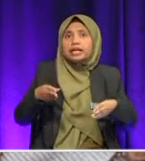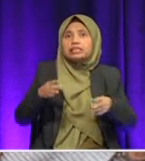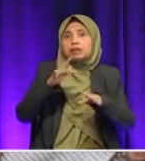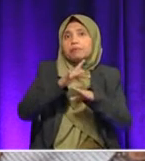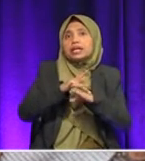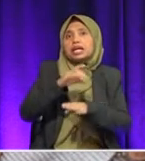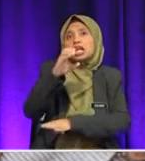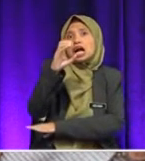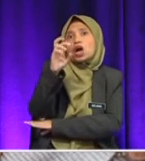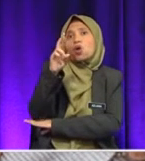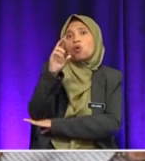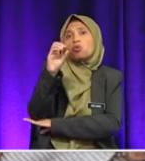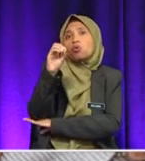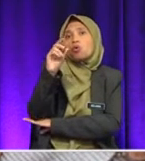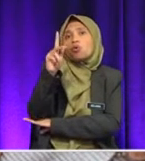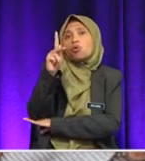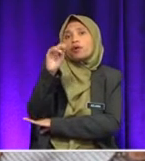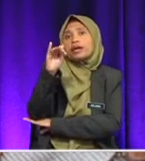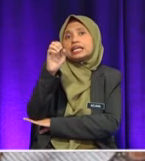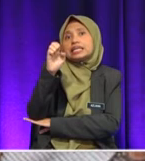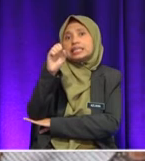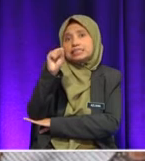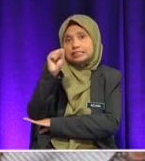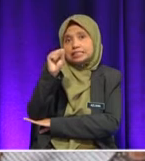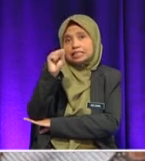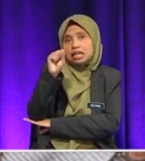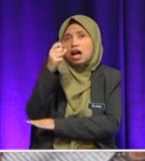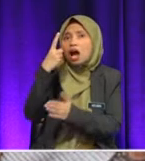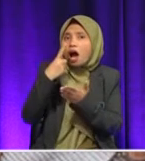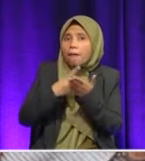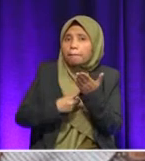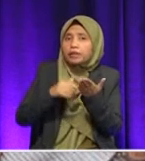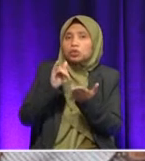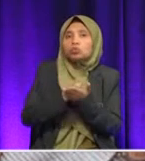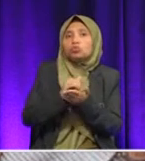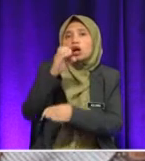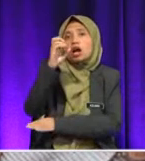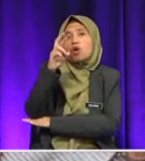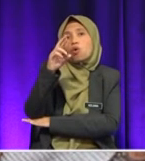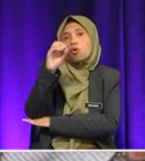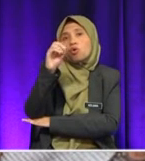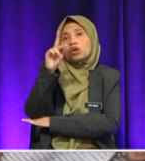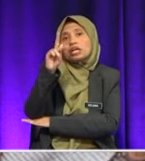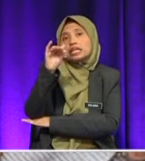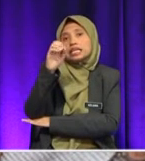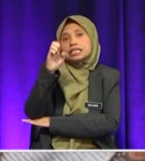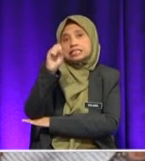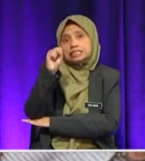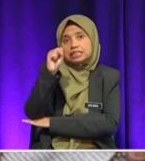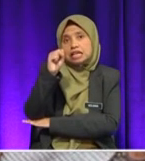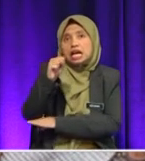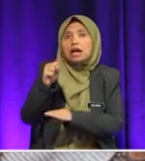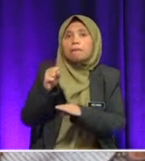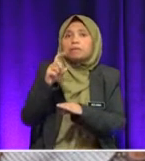Oke croquis jadi murid-murid memang ada sejumlah belum tentang apakah Jack rockies sebelum kita membuat suatu pakaian cuki-cuki